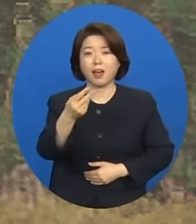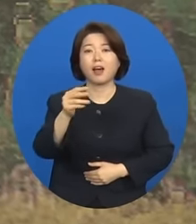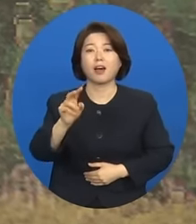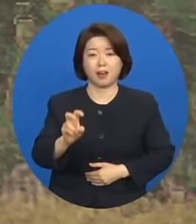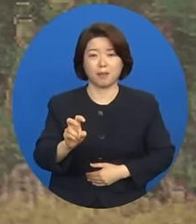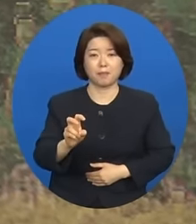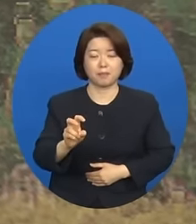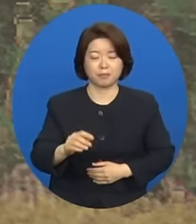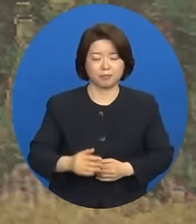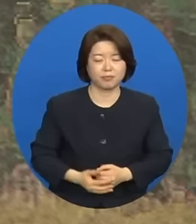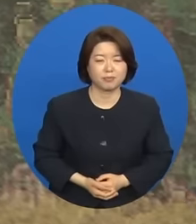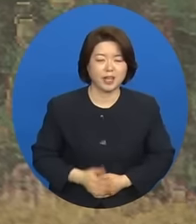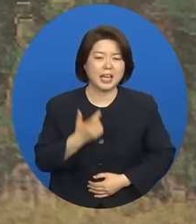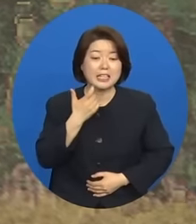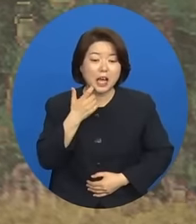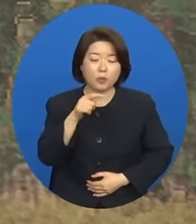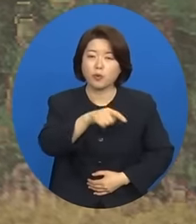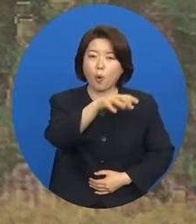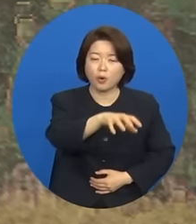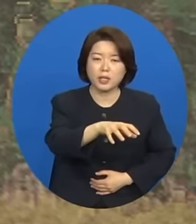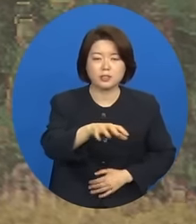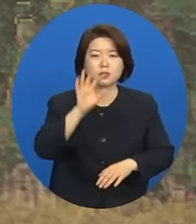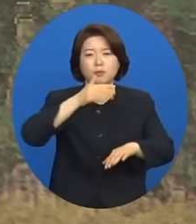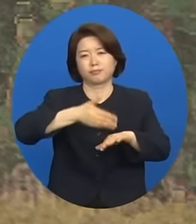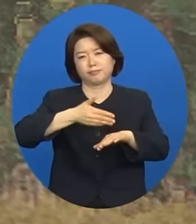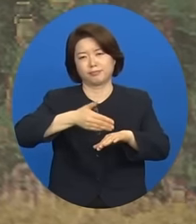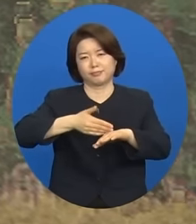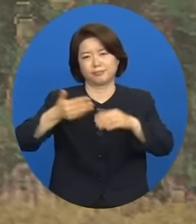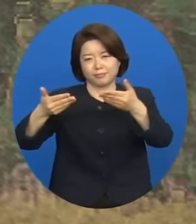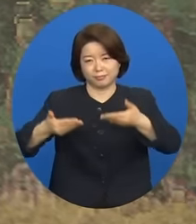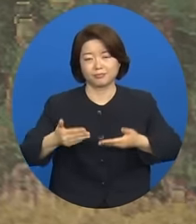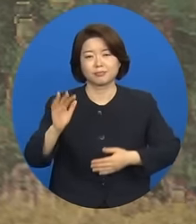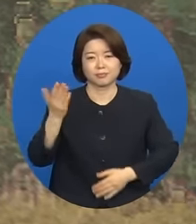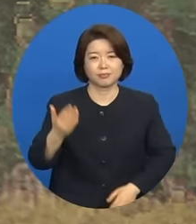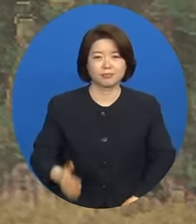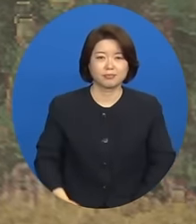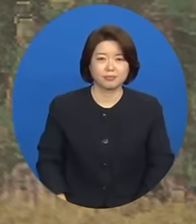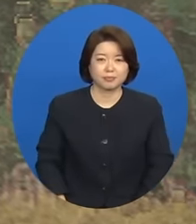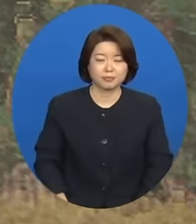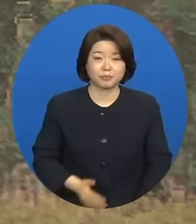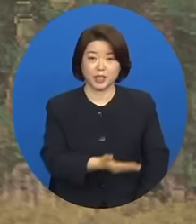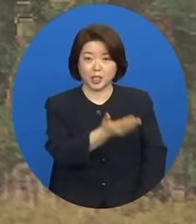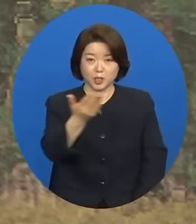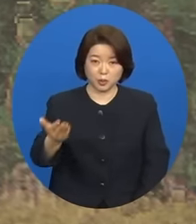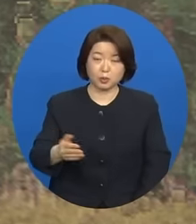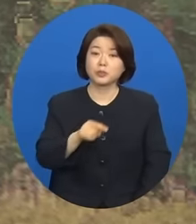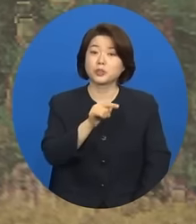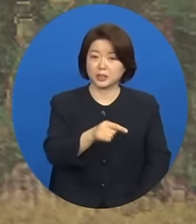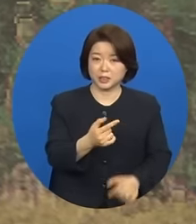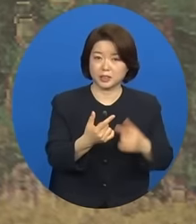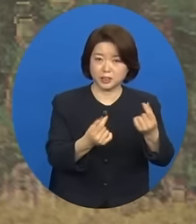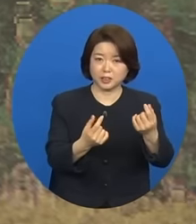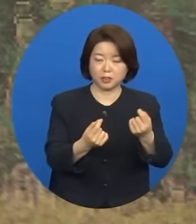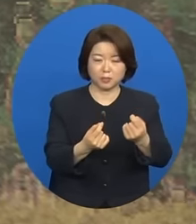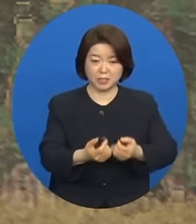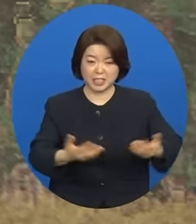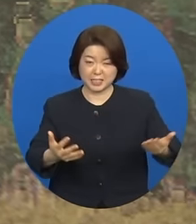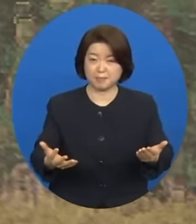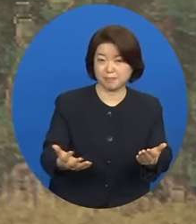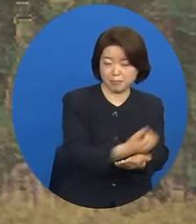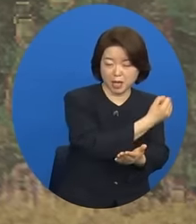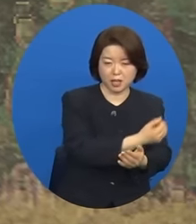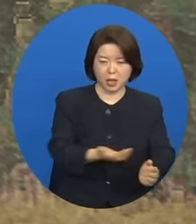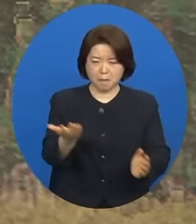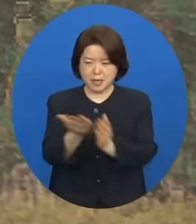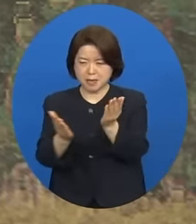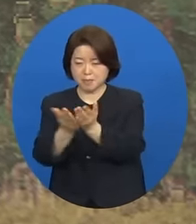야곱은 바로 거기에서 다름을 받게 되는 거예요. 그래서 여러분들에게도 그런 어떤 아주 노동 착취와 부당한